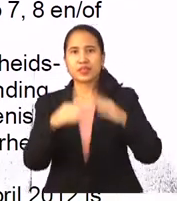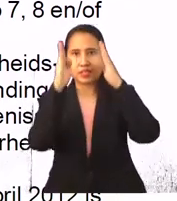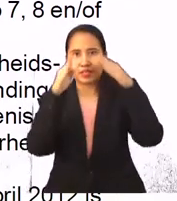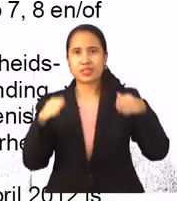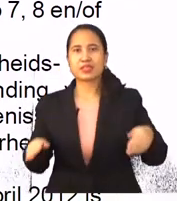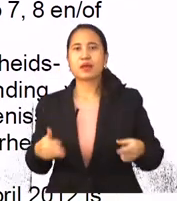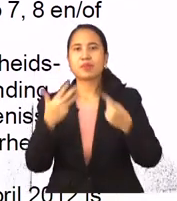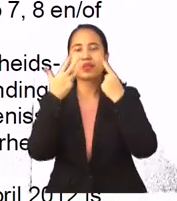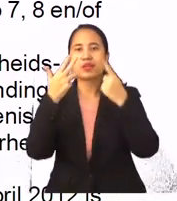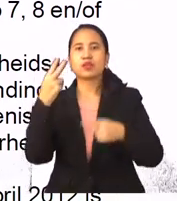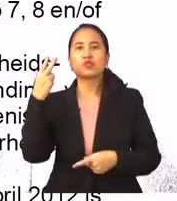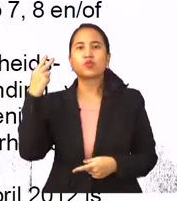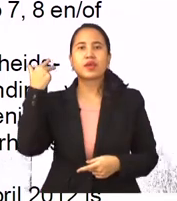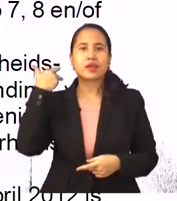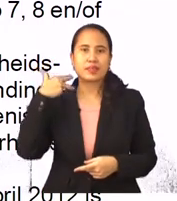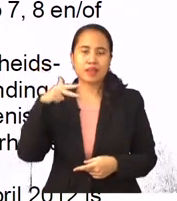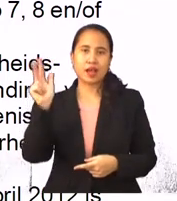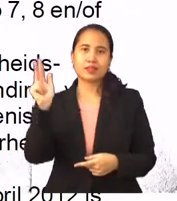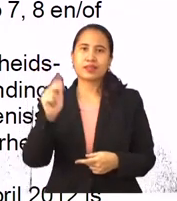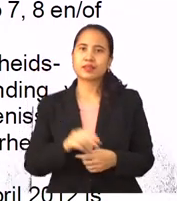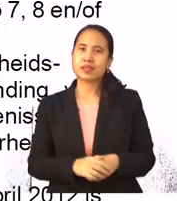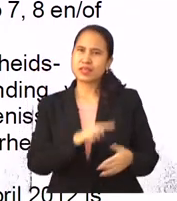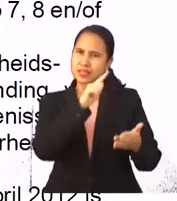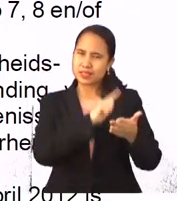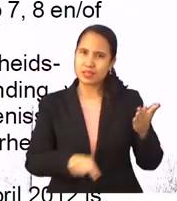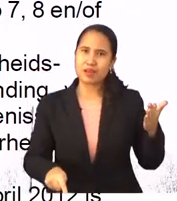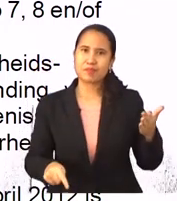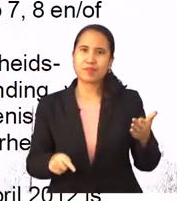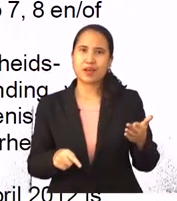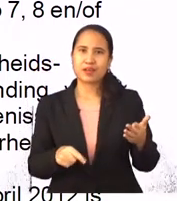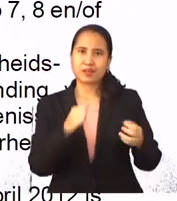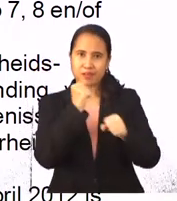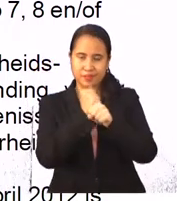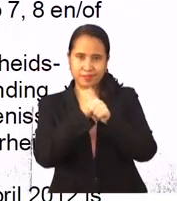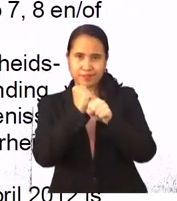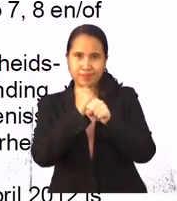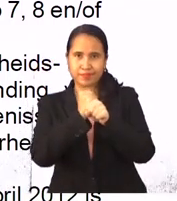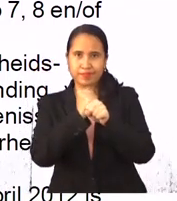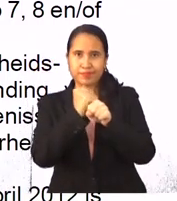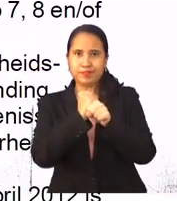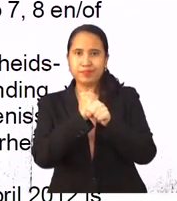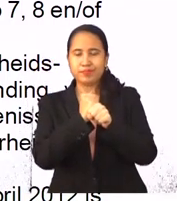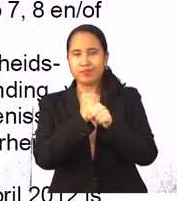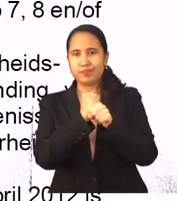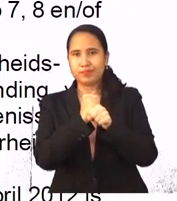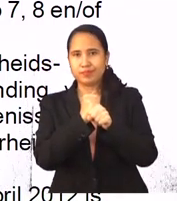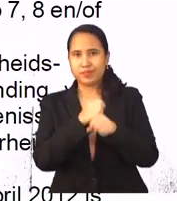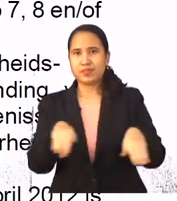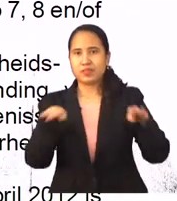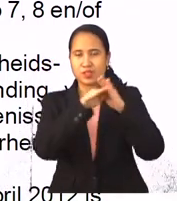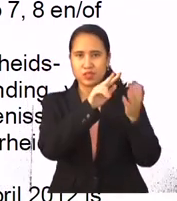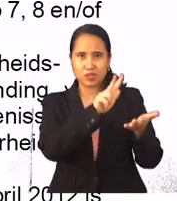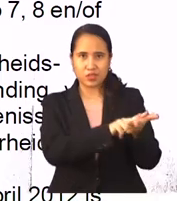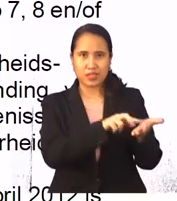3. Strafbare feiten als bedoeld in de artikelen 347,